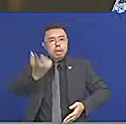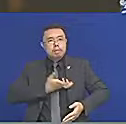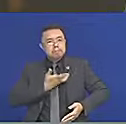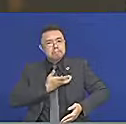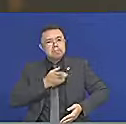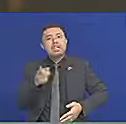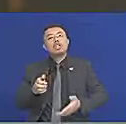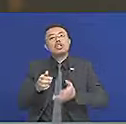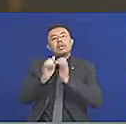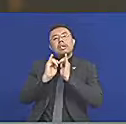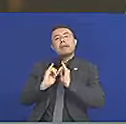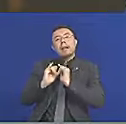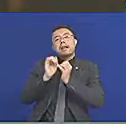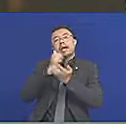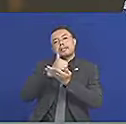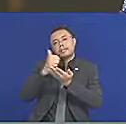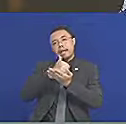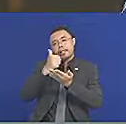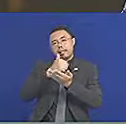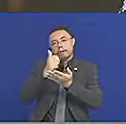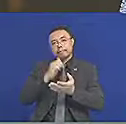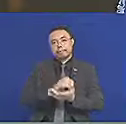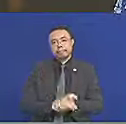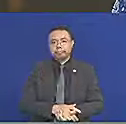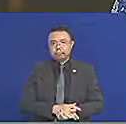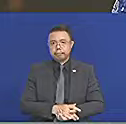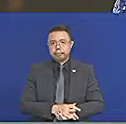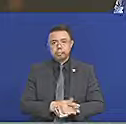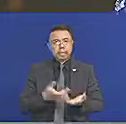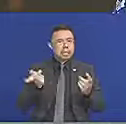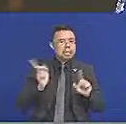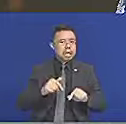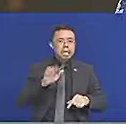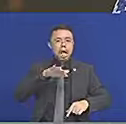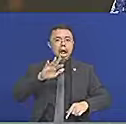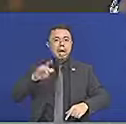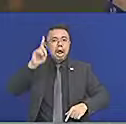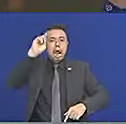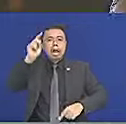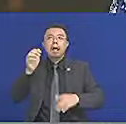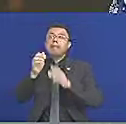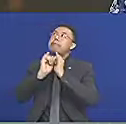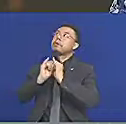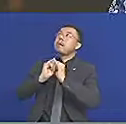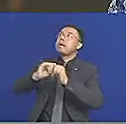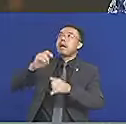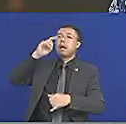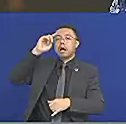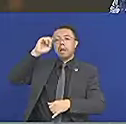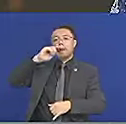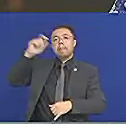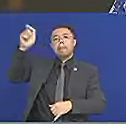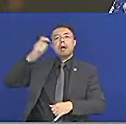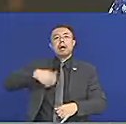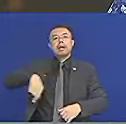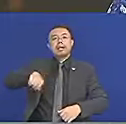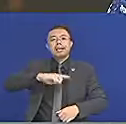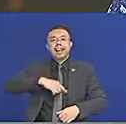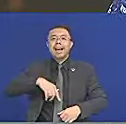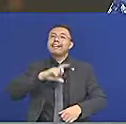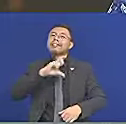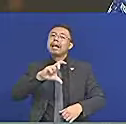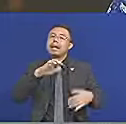adalah ibadahmu yang sejati. Menjadi anak Allah beribadah kepada Allah Bapa kita dengan